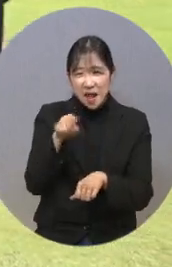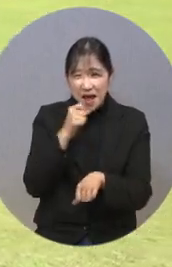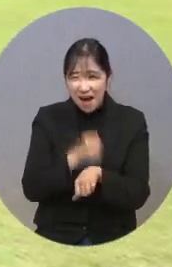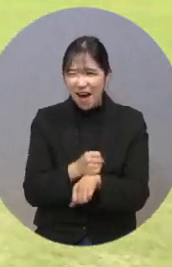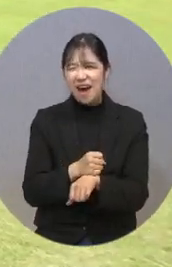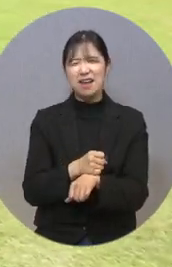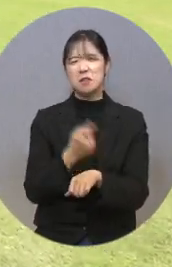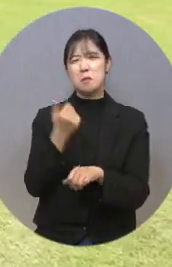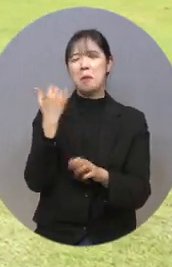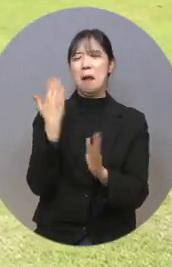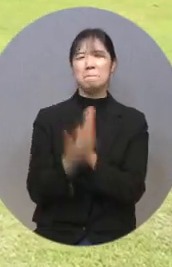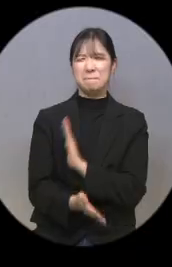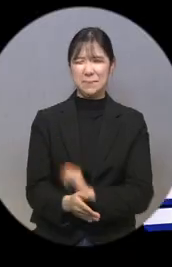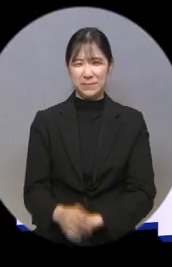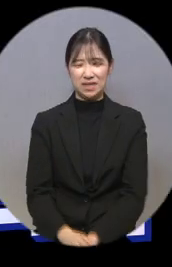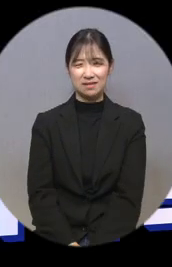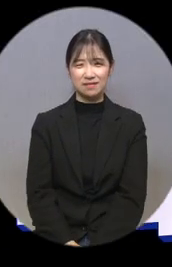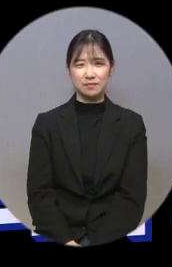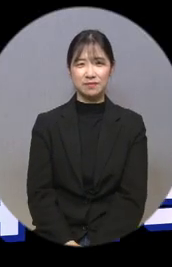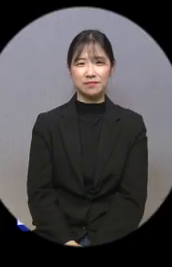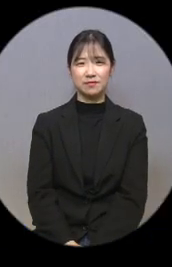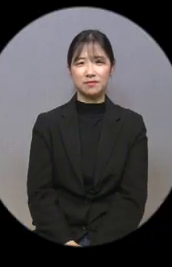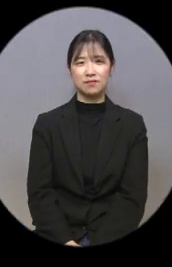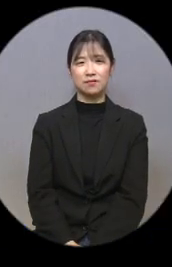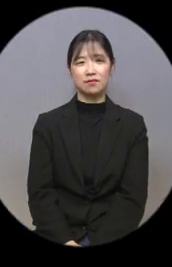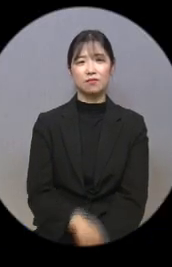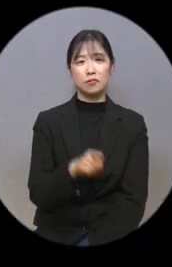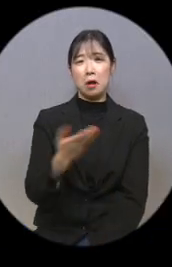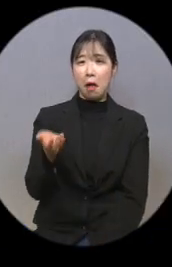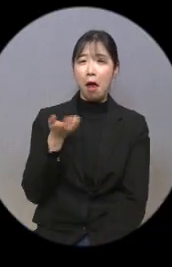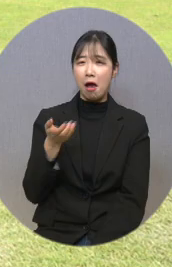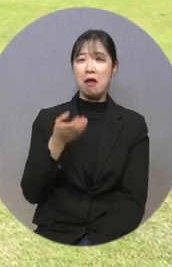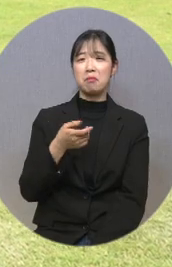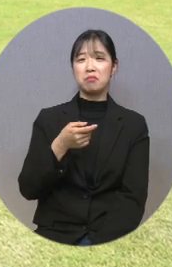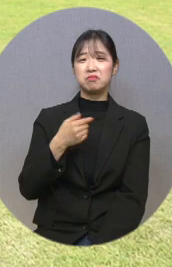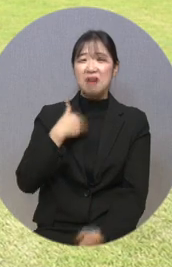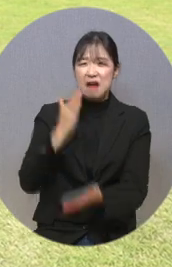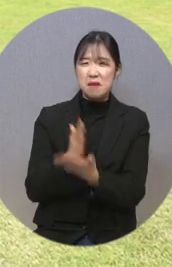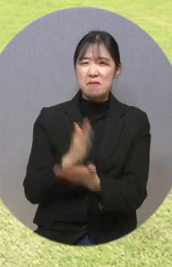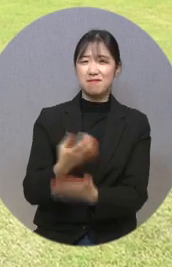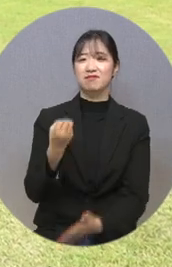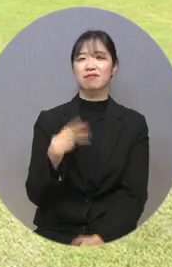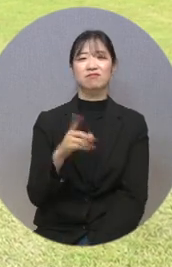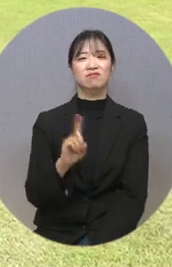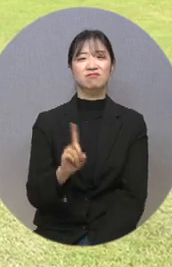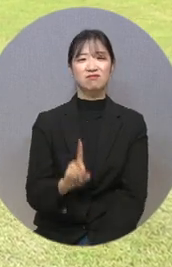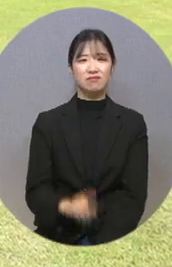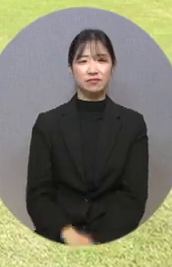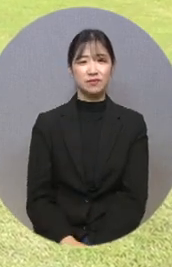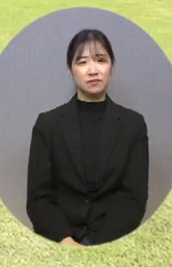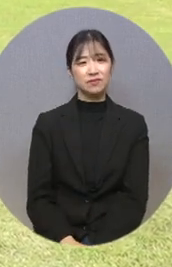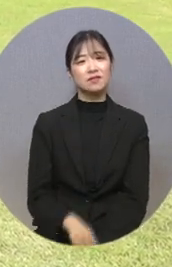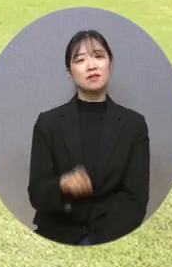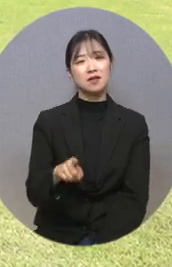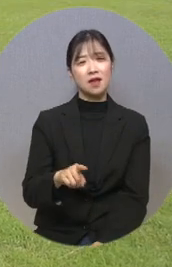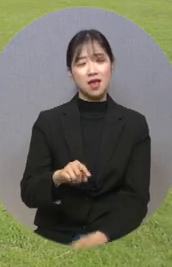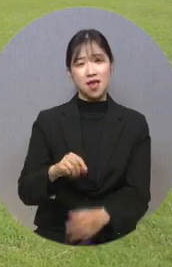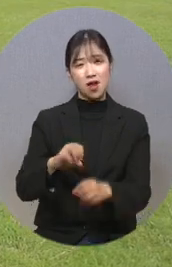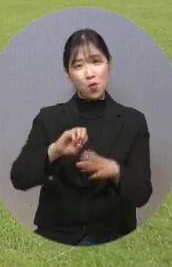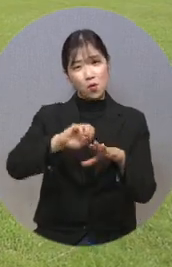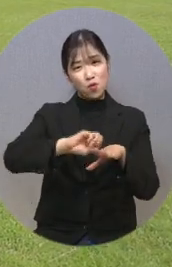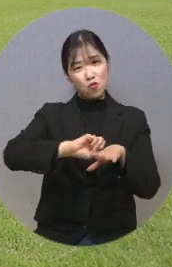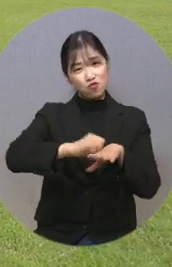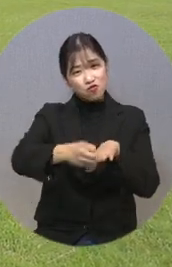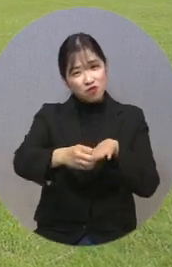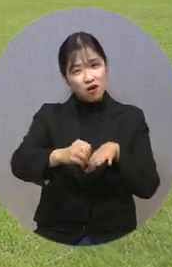우리한테 아까 레슨한다 뭐라 하시더니. 아 이렇게 다 알려주고 있어요? 그럼 대신 치지. 자, 어떻게 할 거죠? 굴릴 건가요? 띄울 건가요?